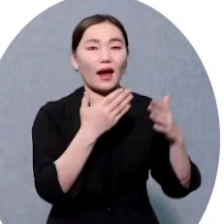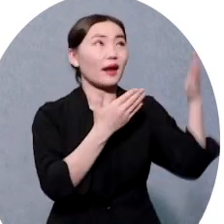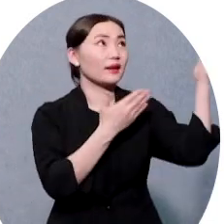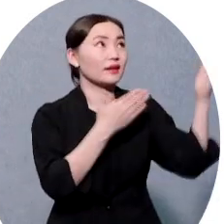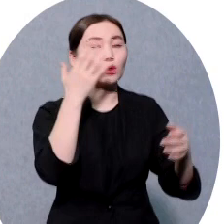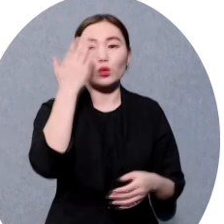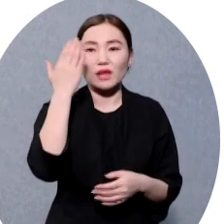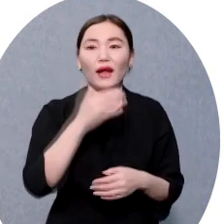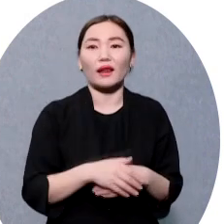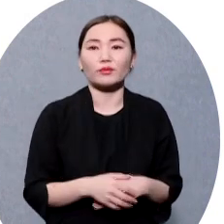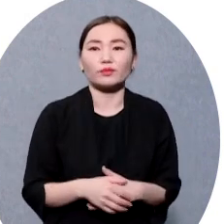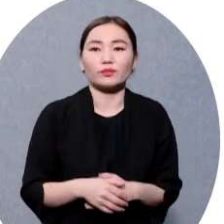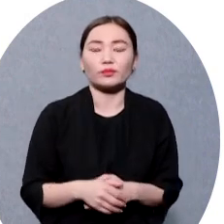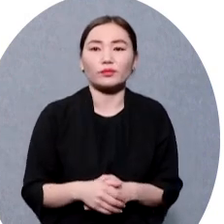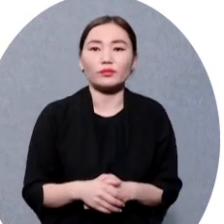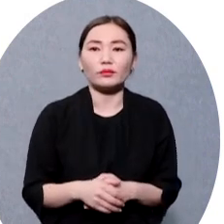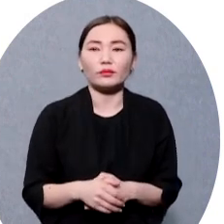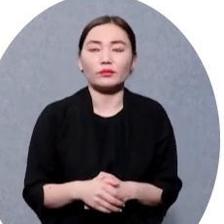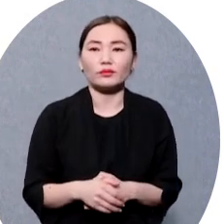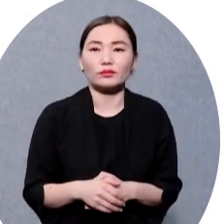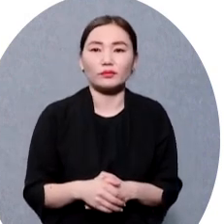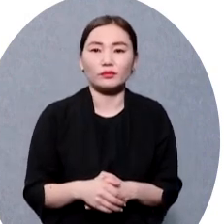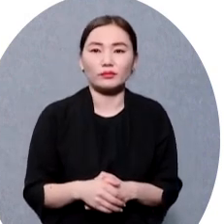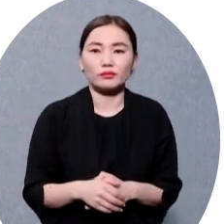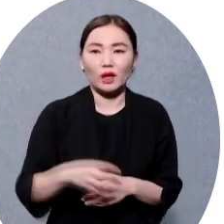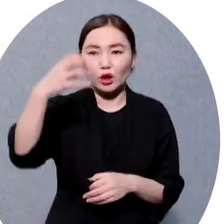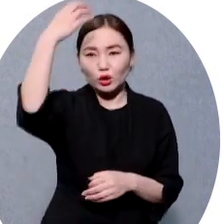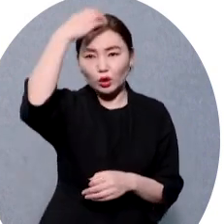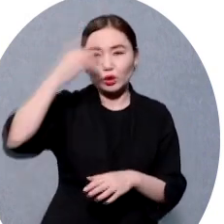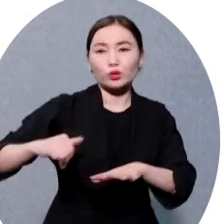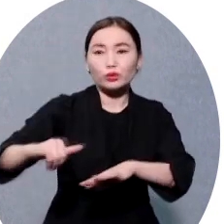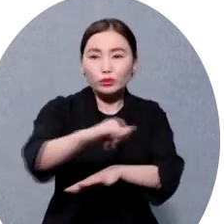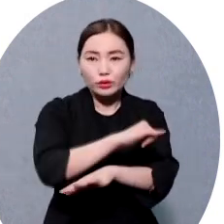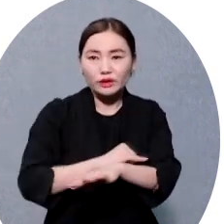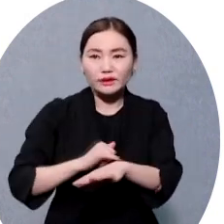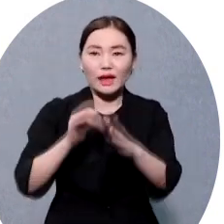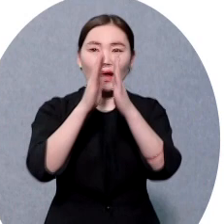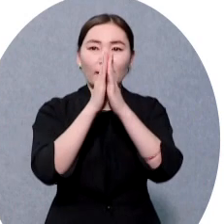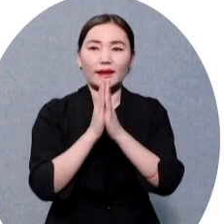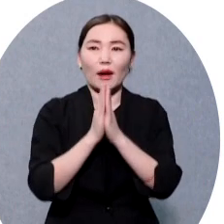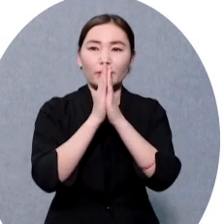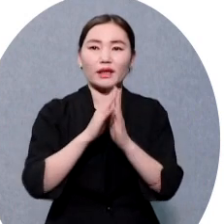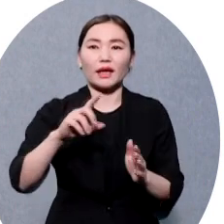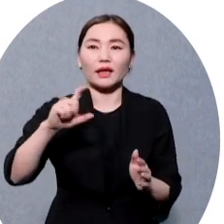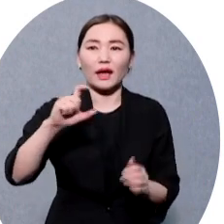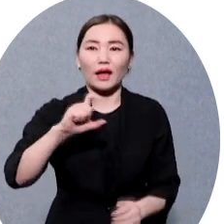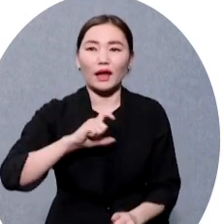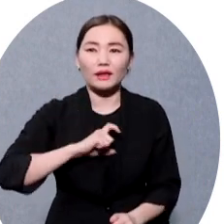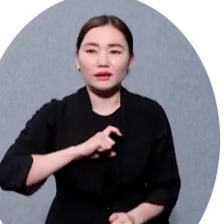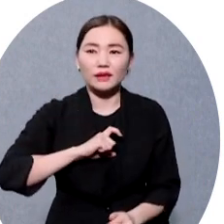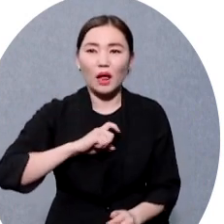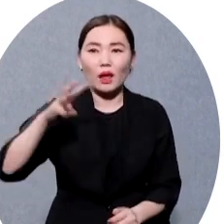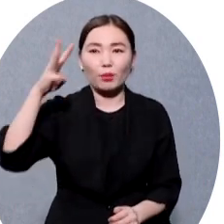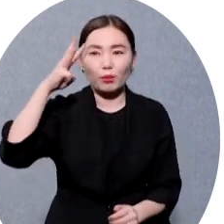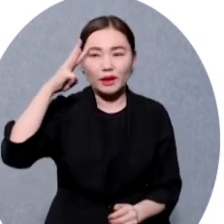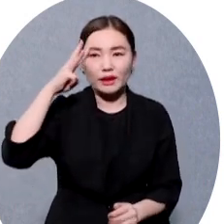Ийм одоо дэлгэрэх хүчин зүйл нөхцөл бүрдсэн байсан уу үгүй юу гэдгийг өдөрөө энэ слайдаас харъя. Төр улсын зүгээс лам нарын одоо ирэх